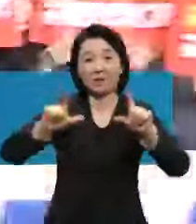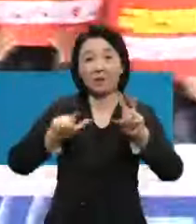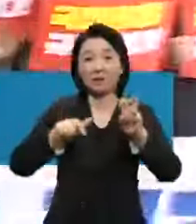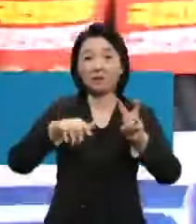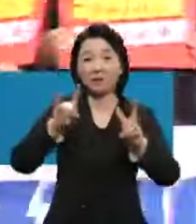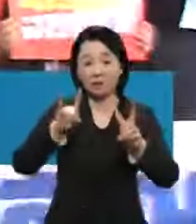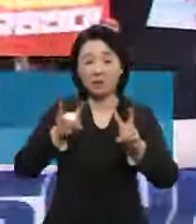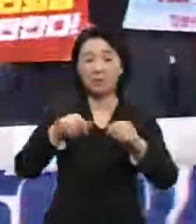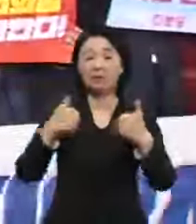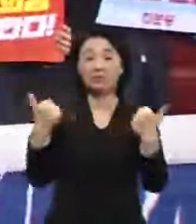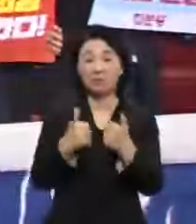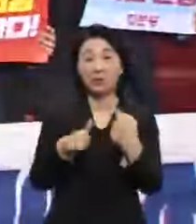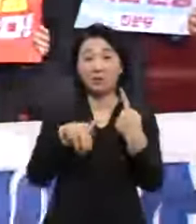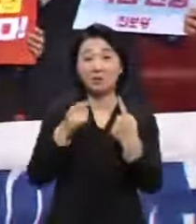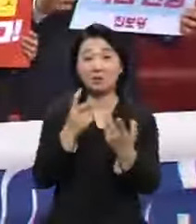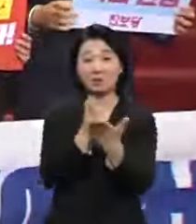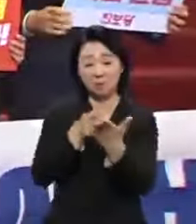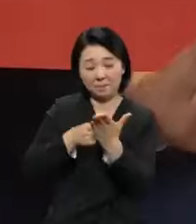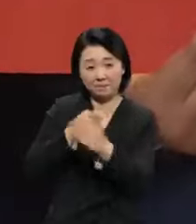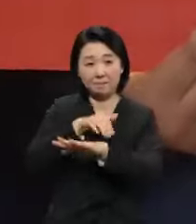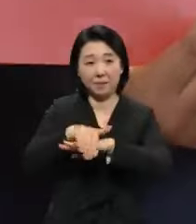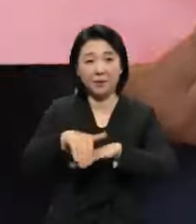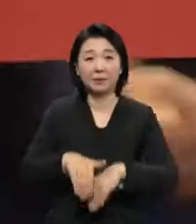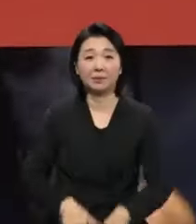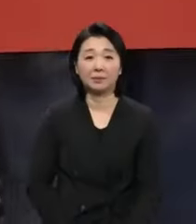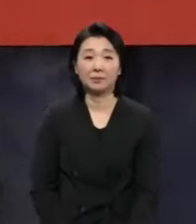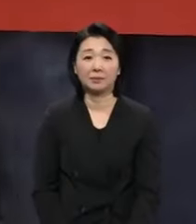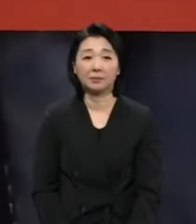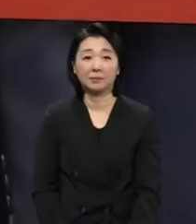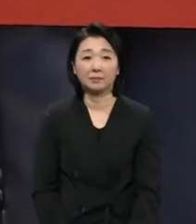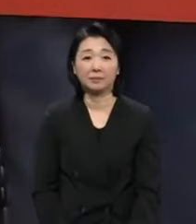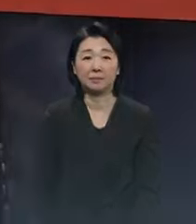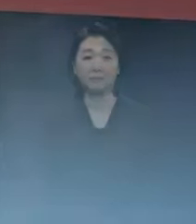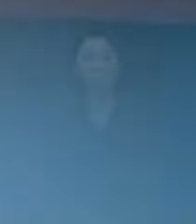1호 법안으로 특검법을 다시 추진하겠다고 했습니다.